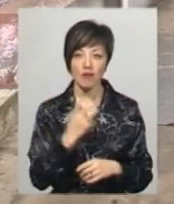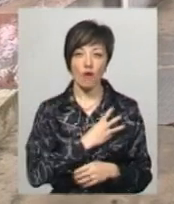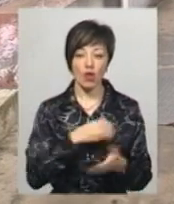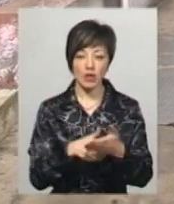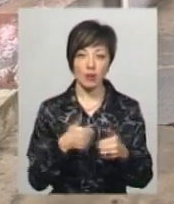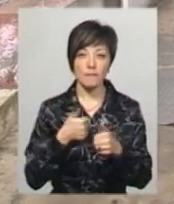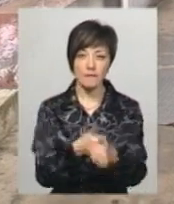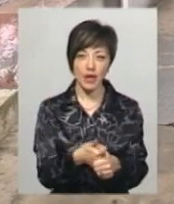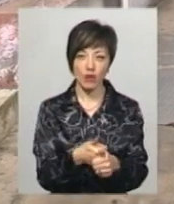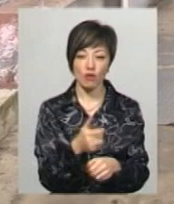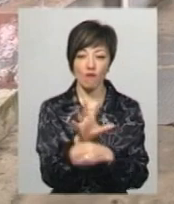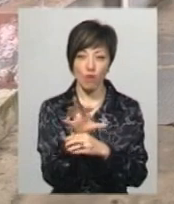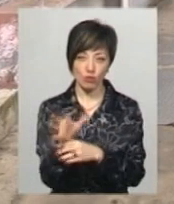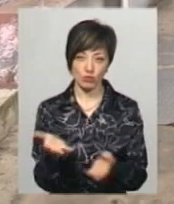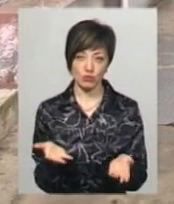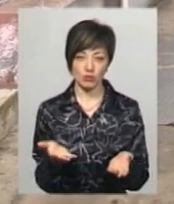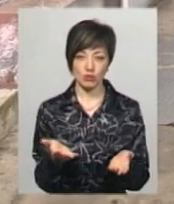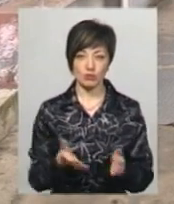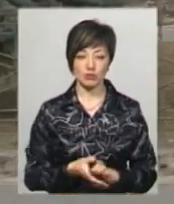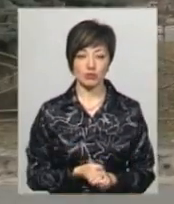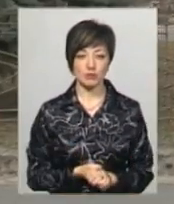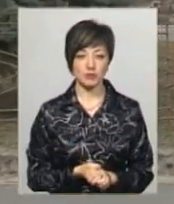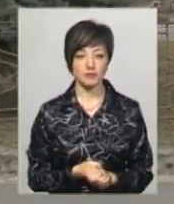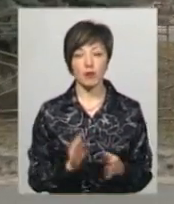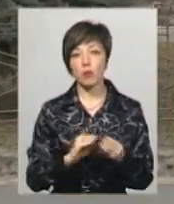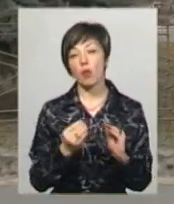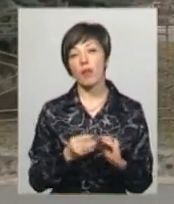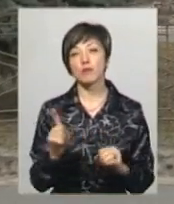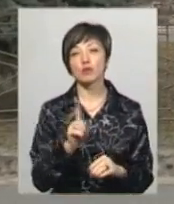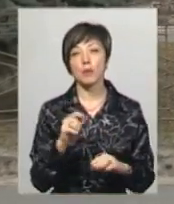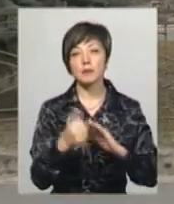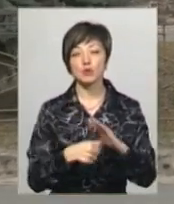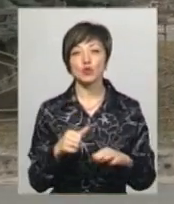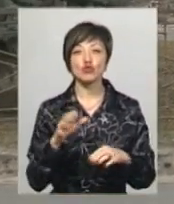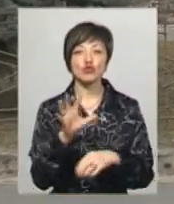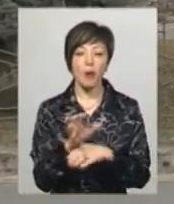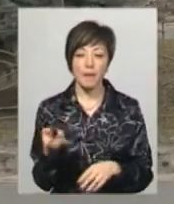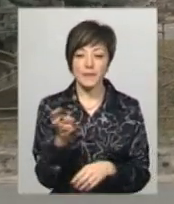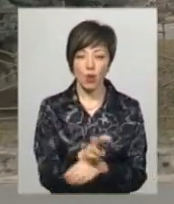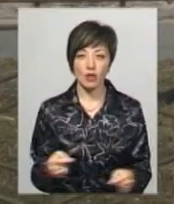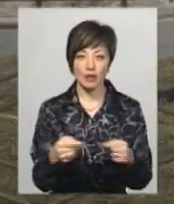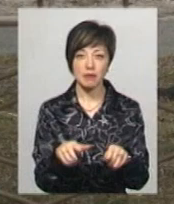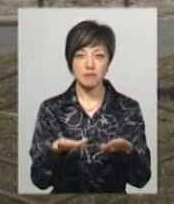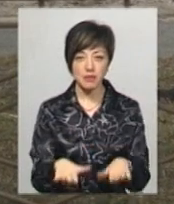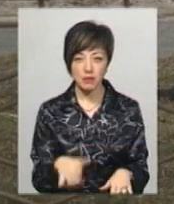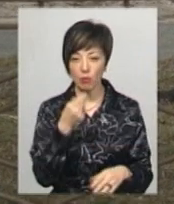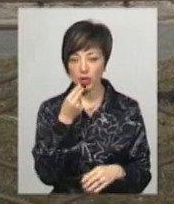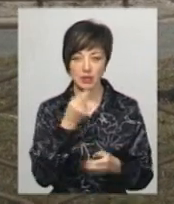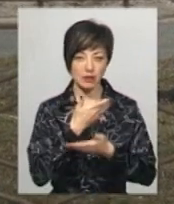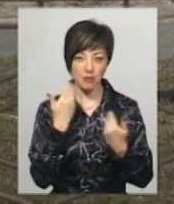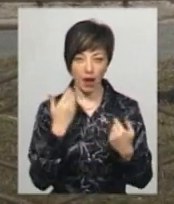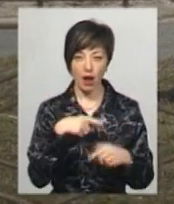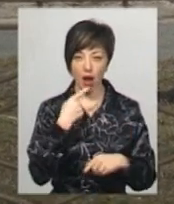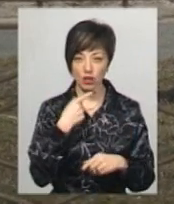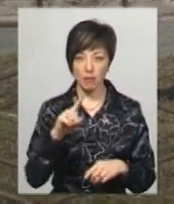волонтерами бігають з фотоапаратами, фотографірують. Проблем з тим, щоб безпритульні собаки приходили на конкретне місце, аби поїсти, немає. Про